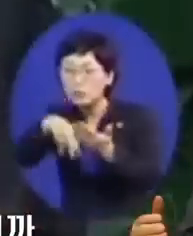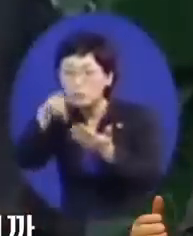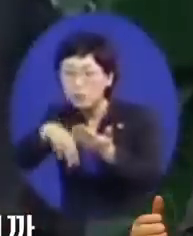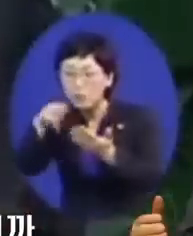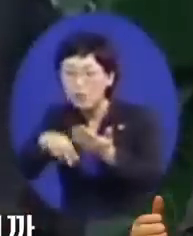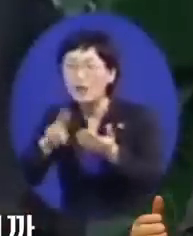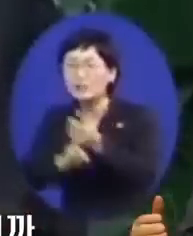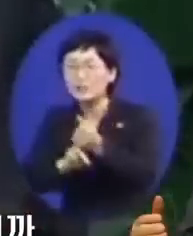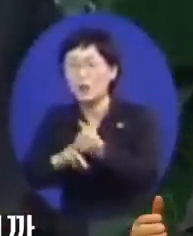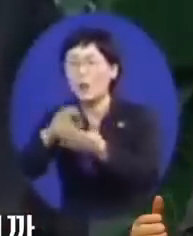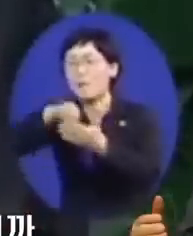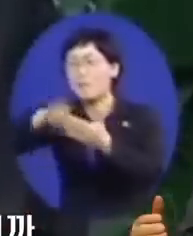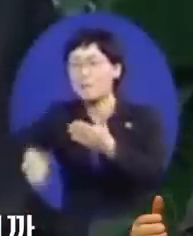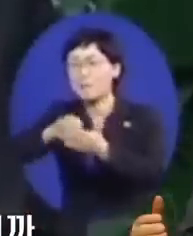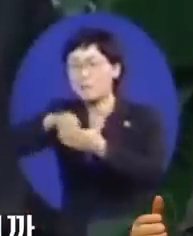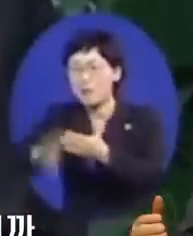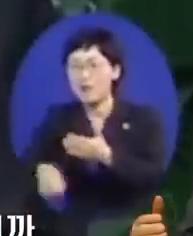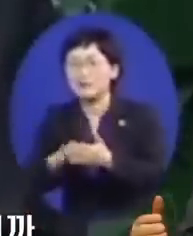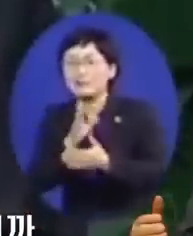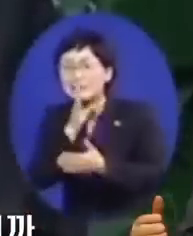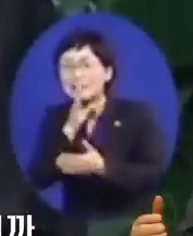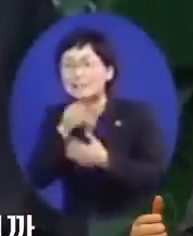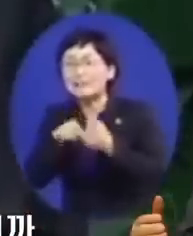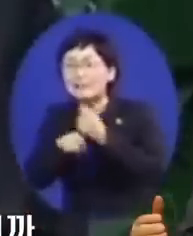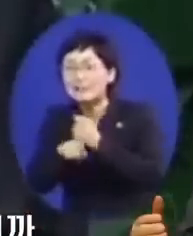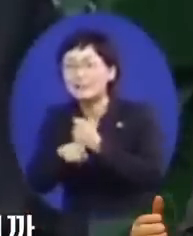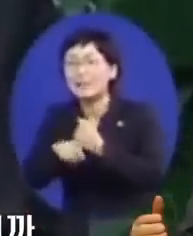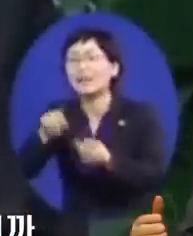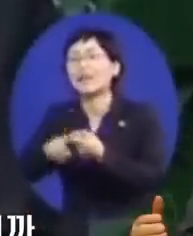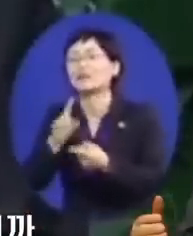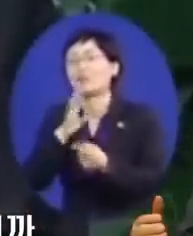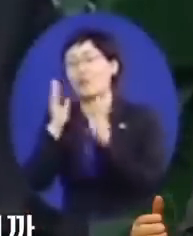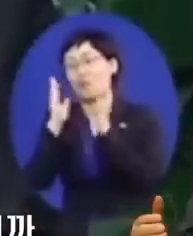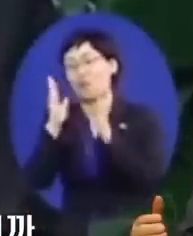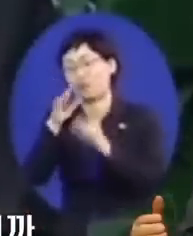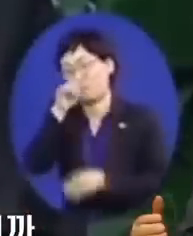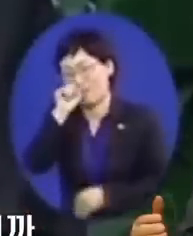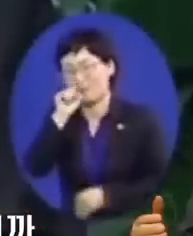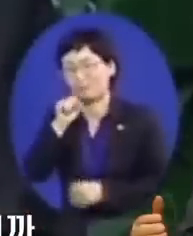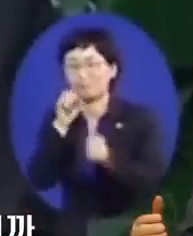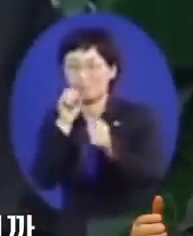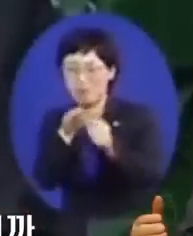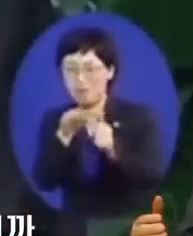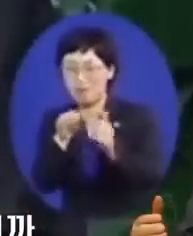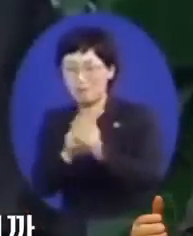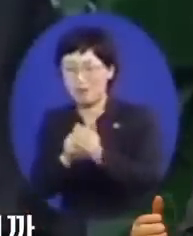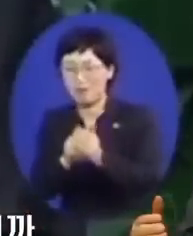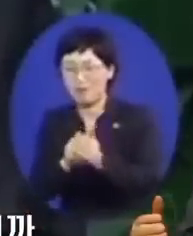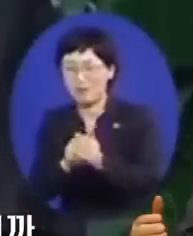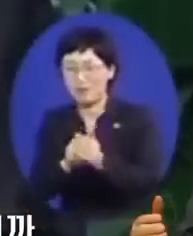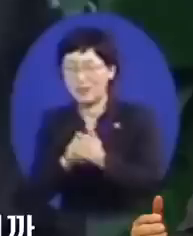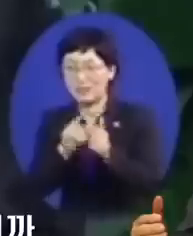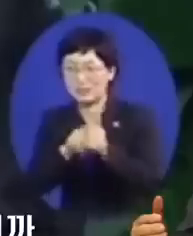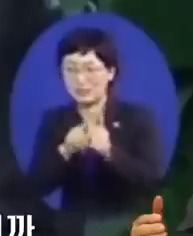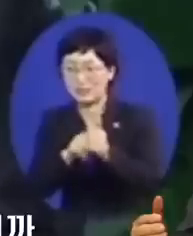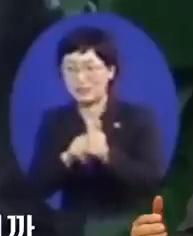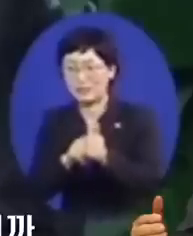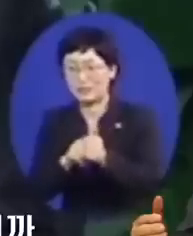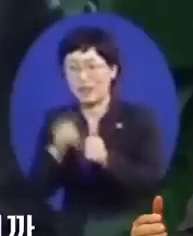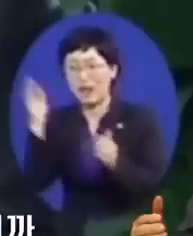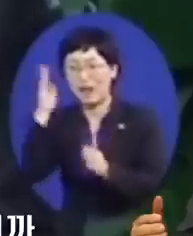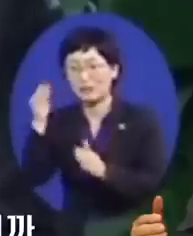빼버리고 진리만 공부하면 어떻습니까? 그러니까 구주심으로야 간조 선생이 가만히